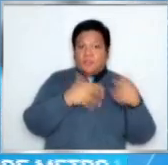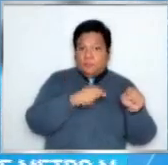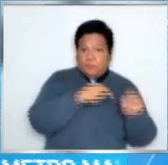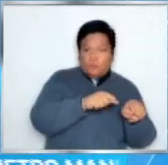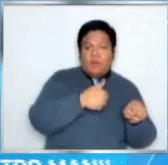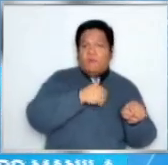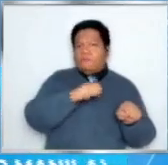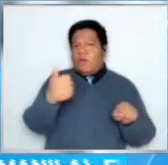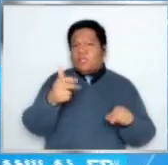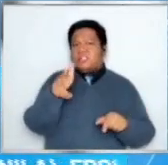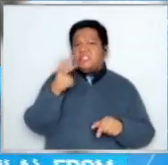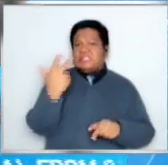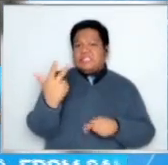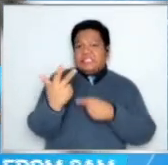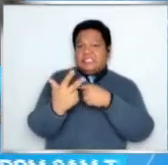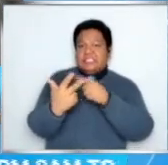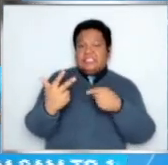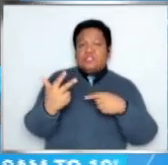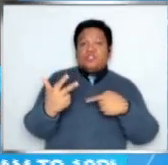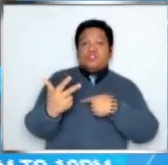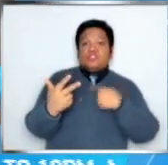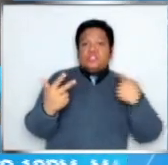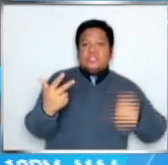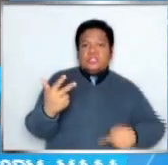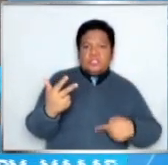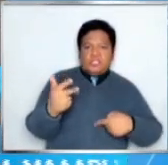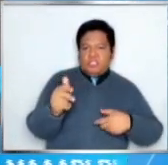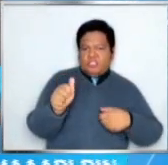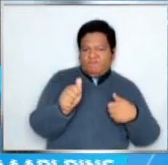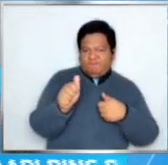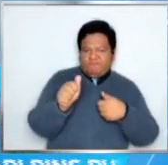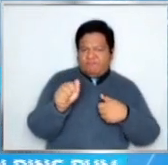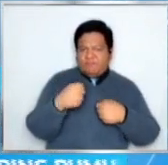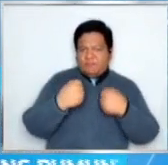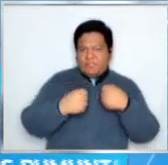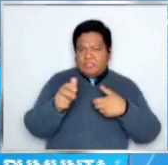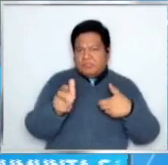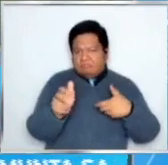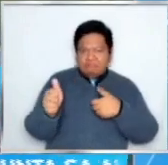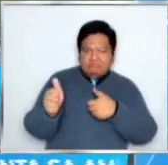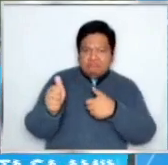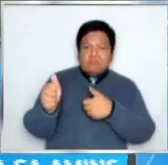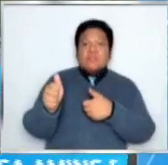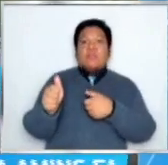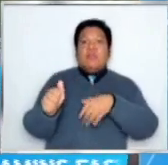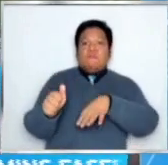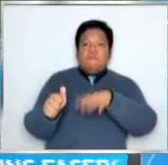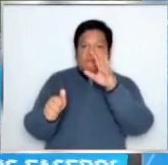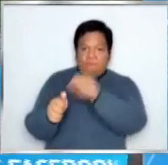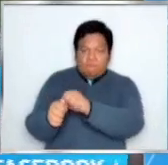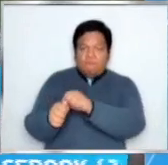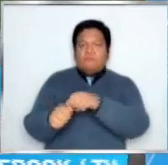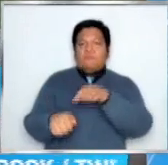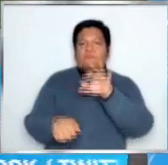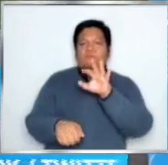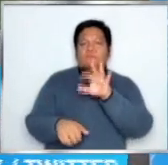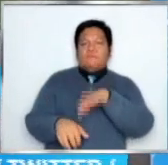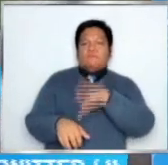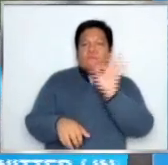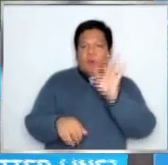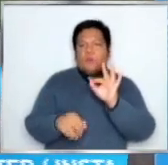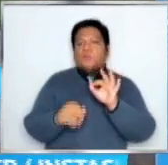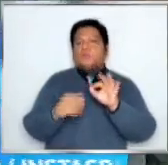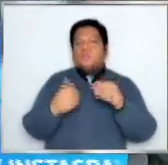tumakas umano sa operasyon sa Zambales. Narecover sa kanila ang 70 kilo ng shabu na may kaparehas na packaging sa mga droga sa